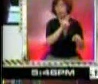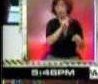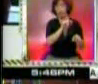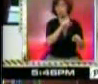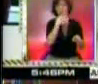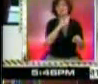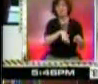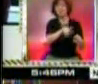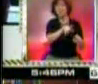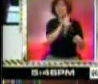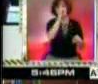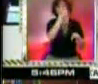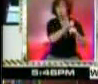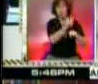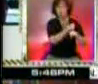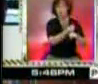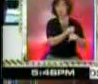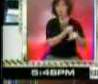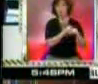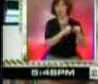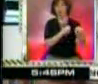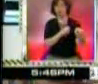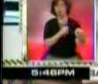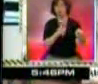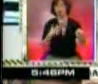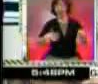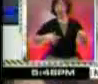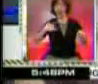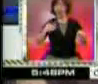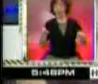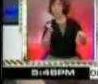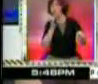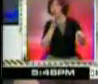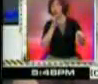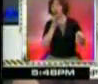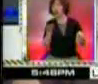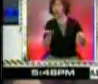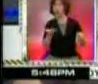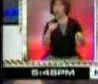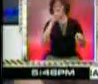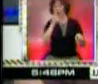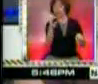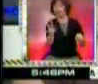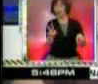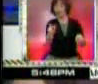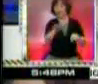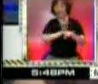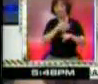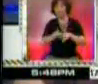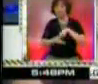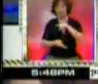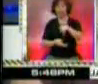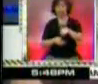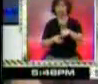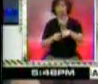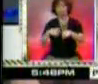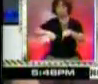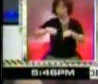Sir. Okay. Ito po, yung nanay nandito, minor de edad yung anak niya, hindi lang po nagsuot ng